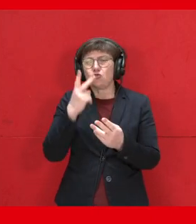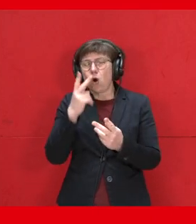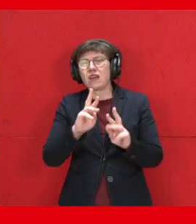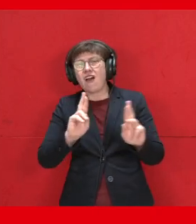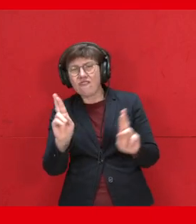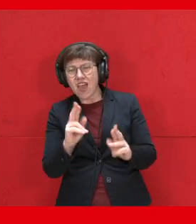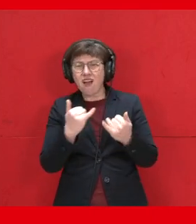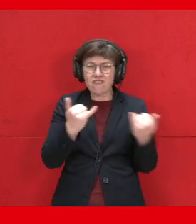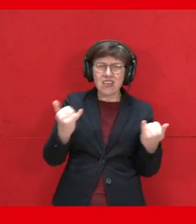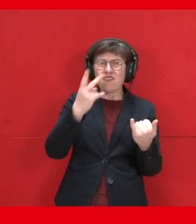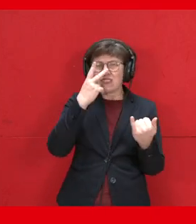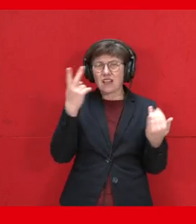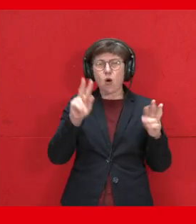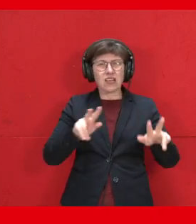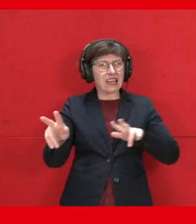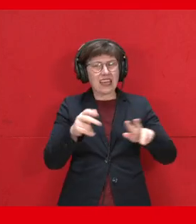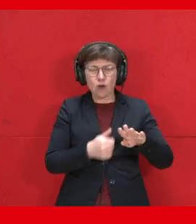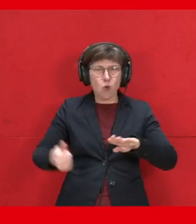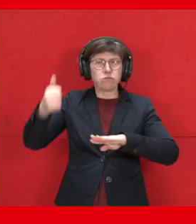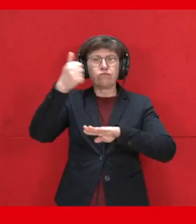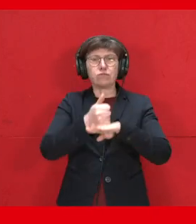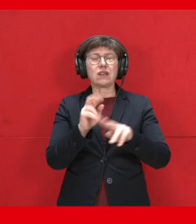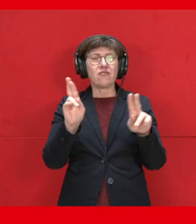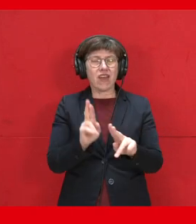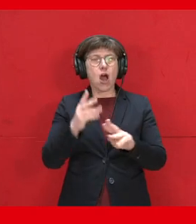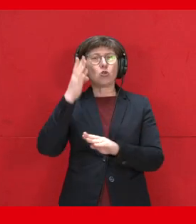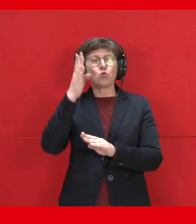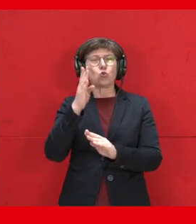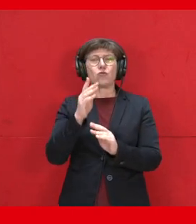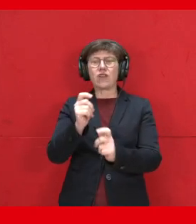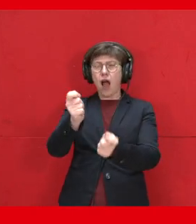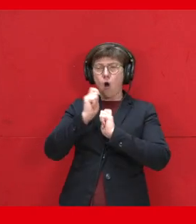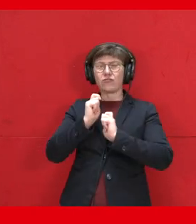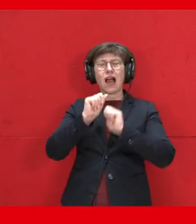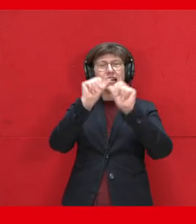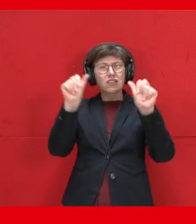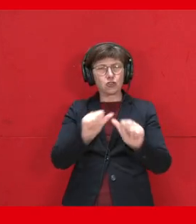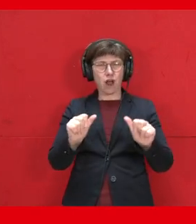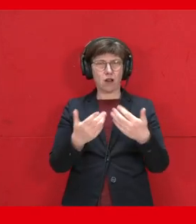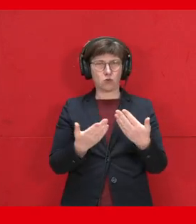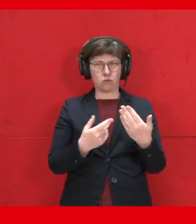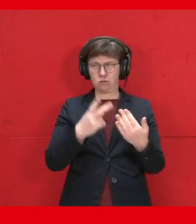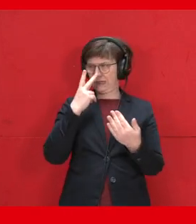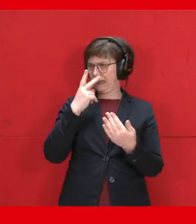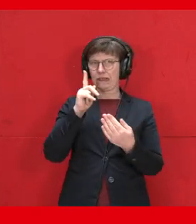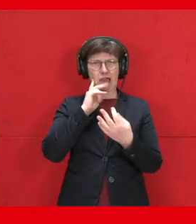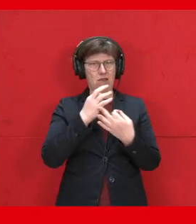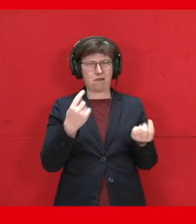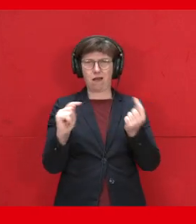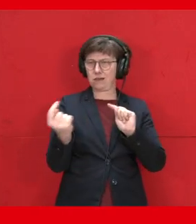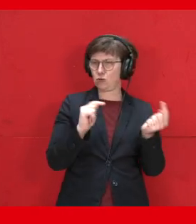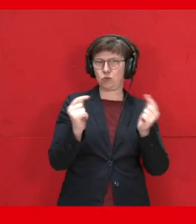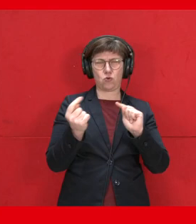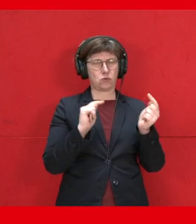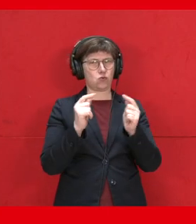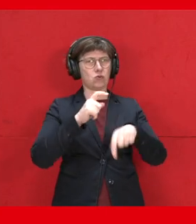wie regiert. Zukunft ist also ein Gestaltungsauftrag. Und wir sehen das jeden Tag, wenn wir etwa diskutieren über